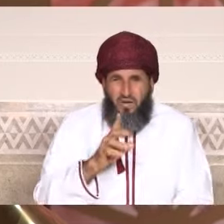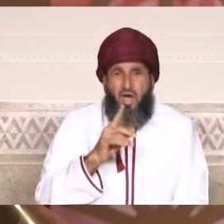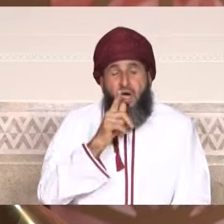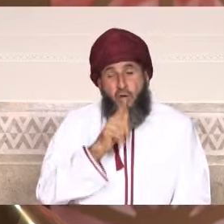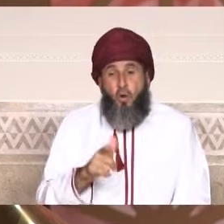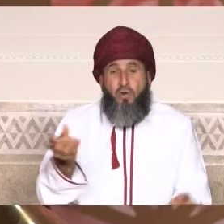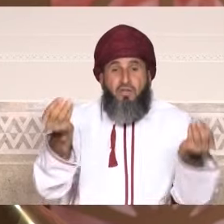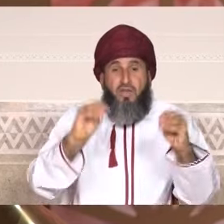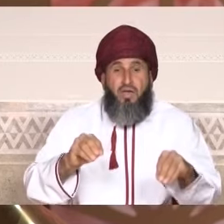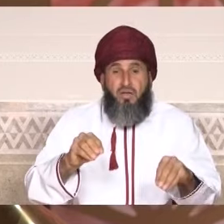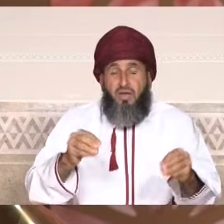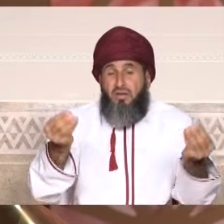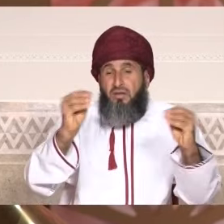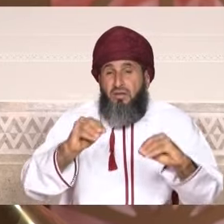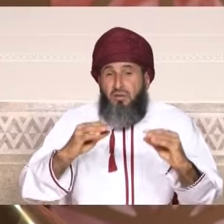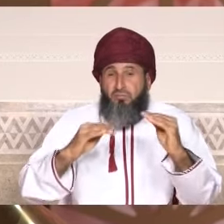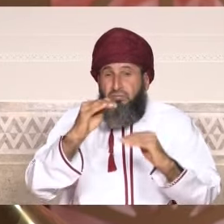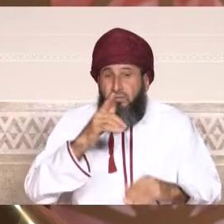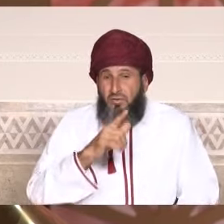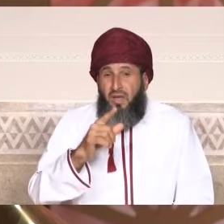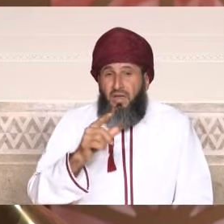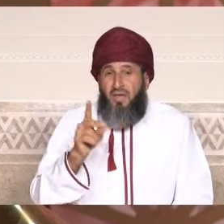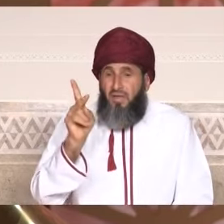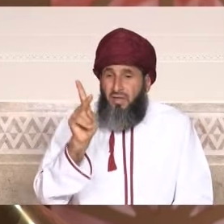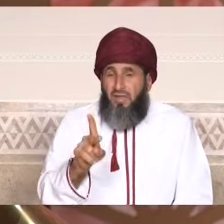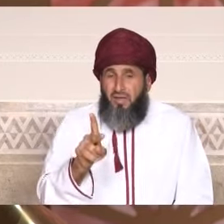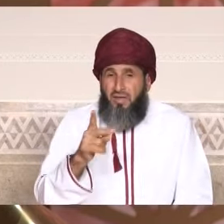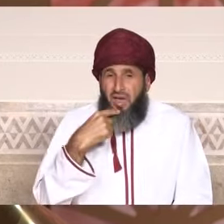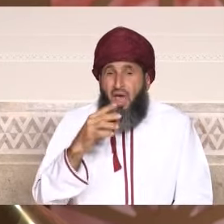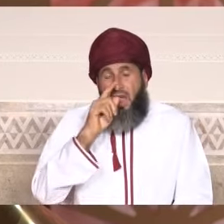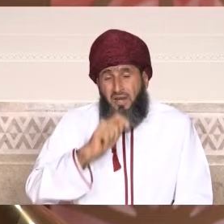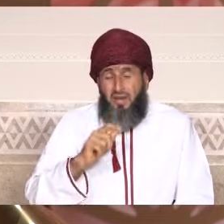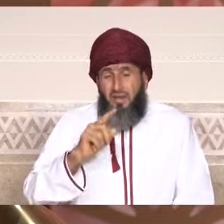الراجح هو أن إسقاط الدين لا يجزئ عن الزكاة.